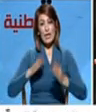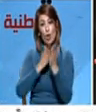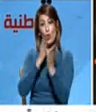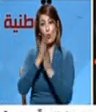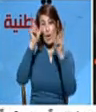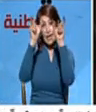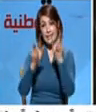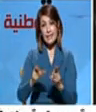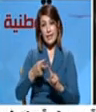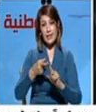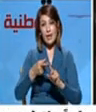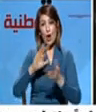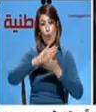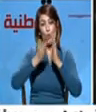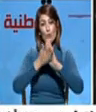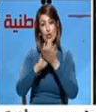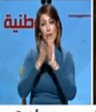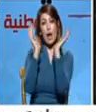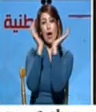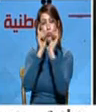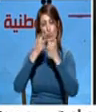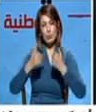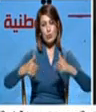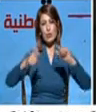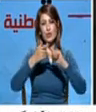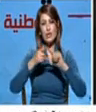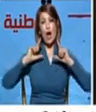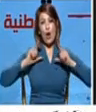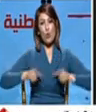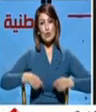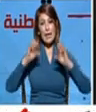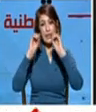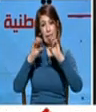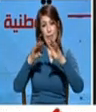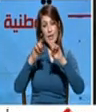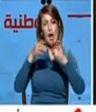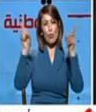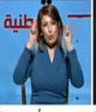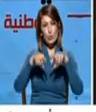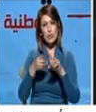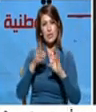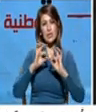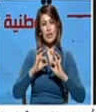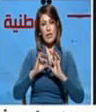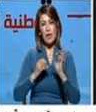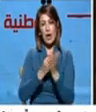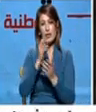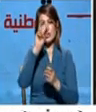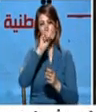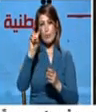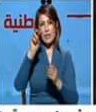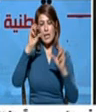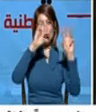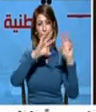الدستوريه والمجتمع المدني واه وزاره التربيه باعتبارها هي اللي وضعت على صمتنا ومائتين وتسعين مؤسسه